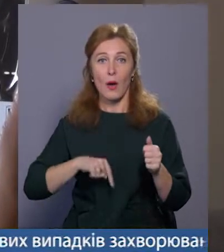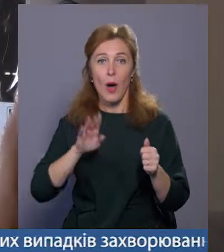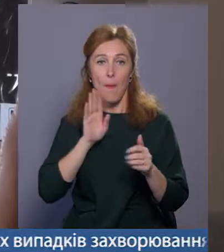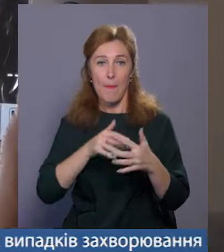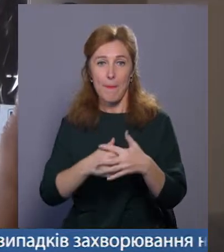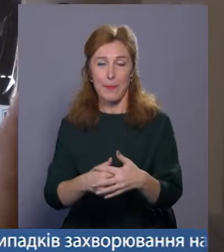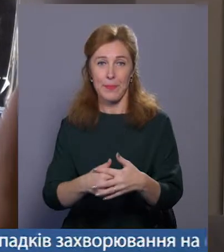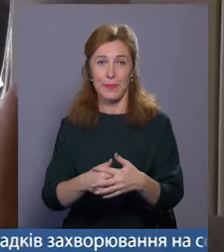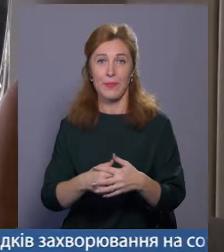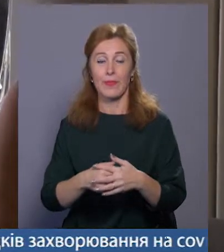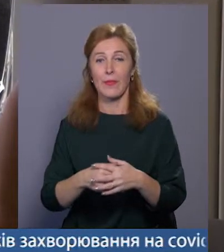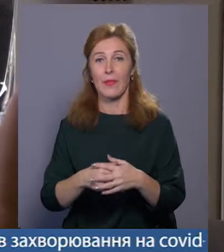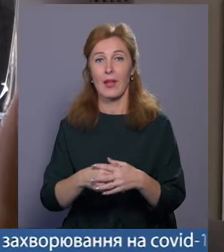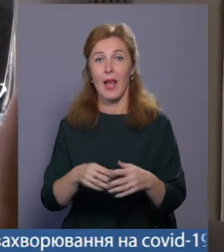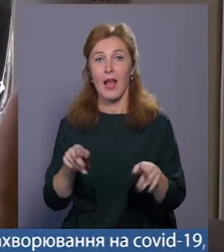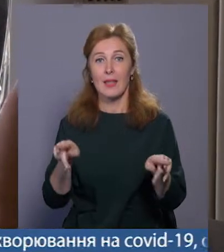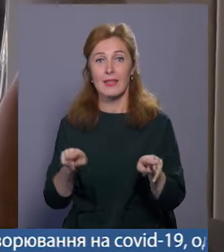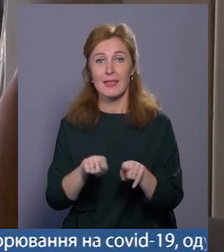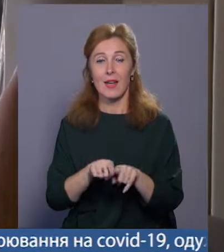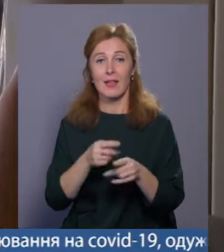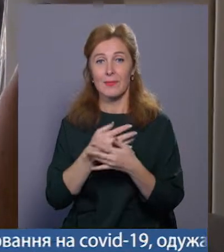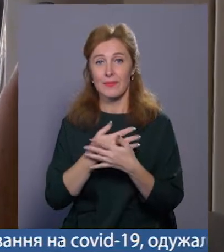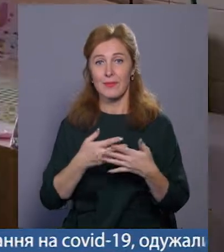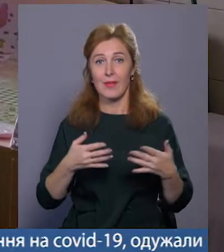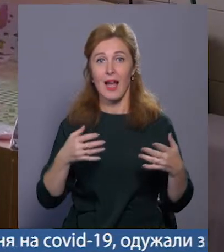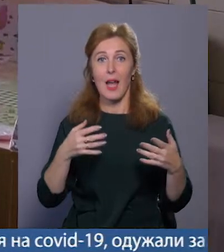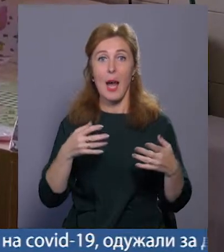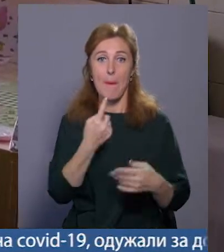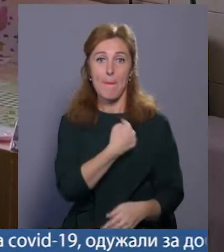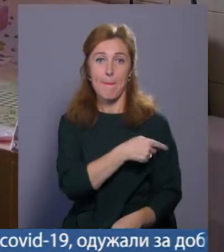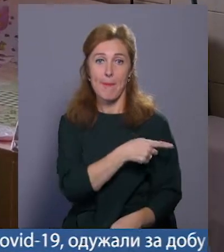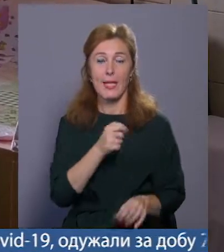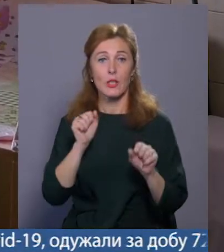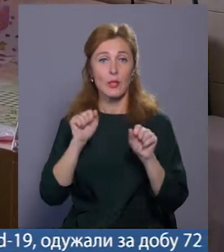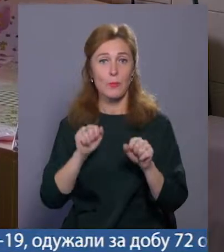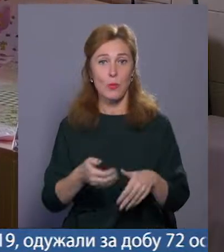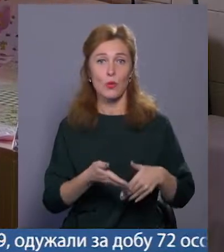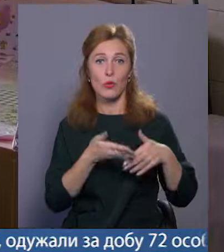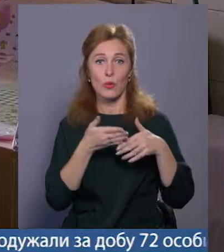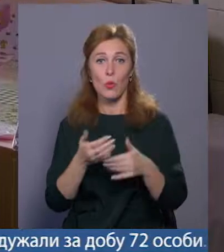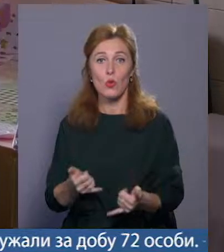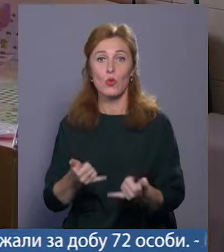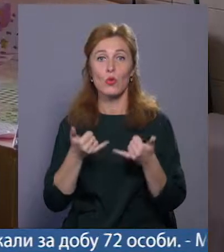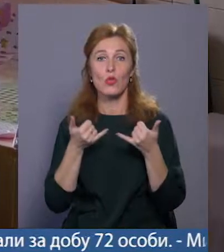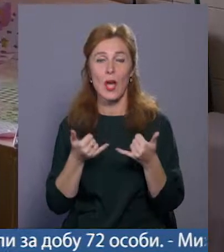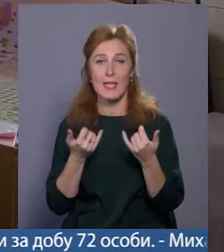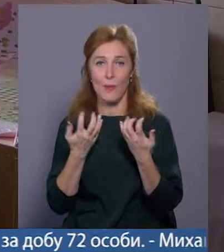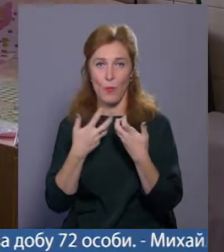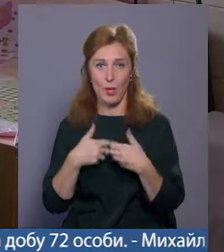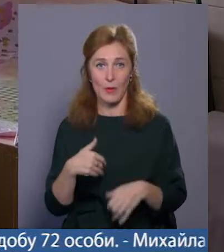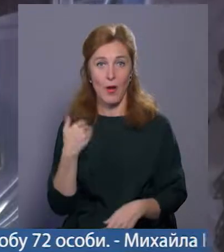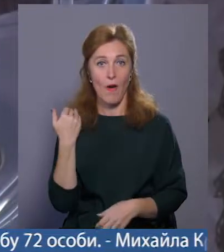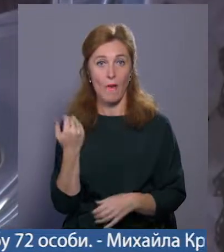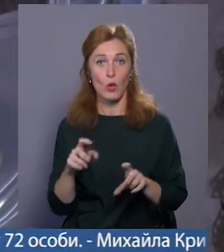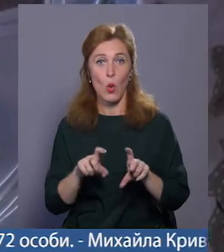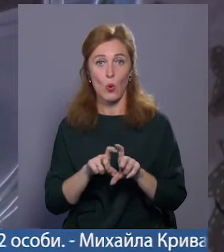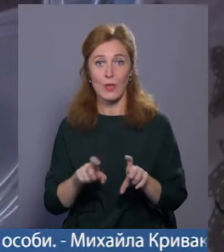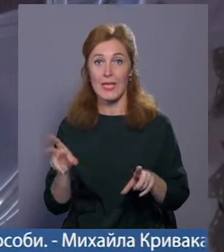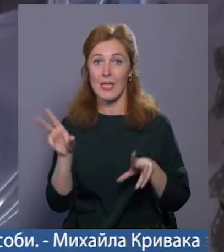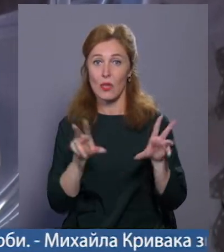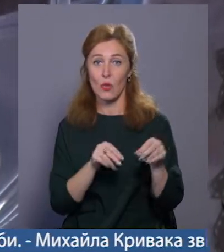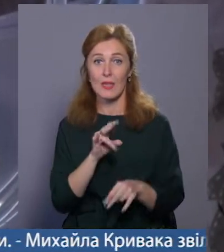подачу поживних речовин та ліків таким крихітним дітям медики можуть з допомогою сучасного обладнання. Воно у відділенні, розрахованому на